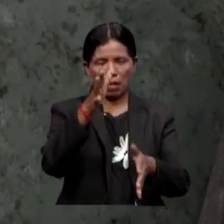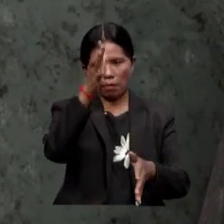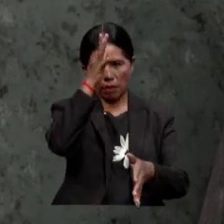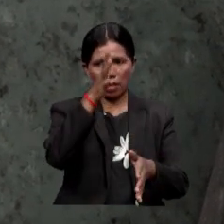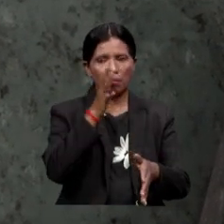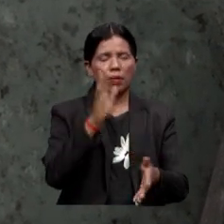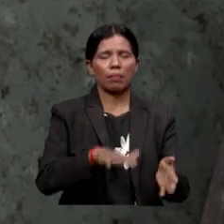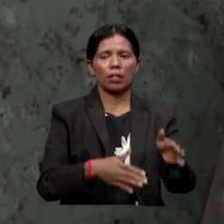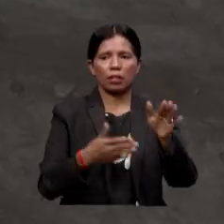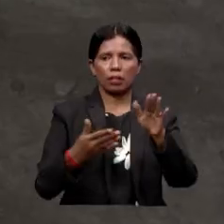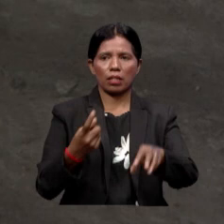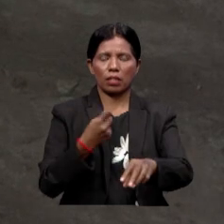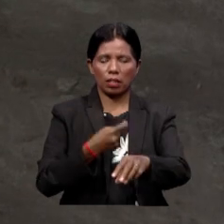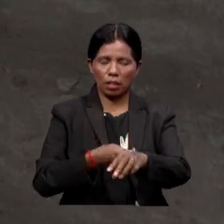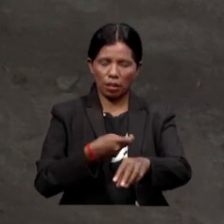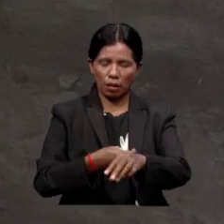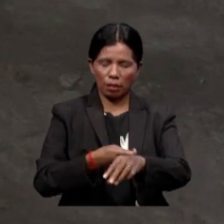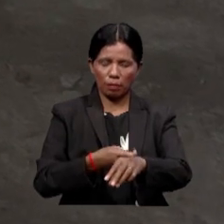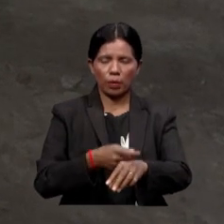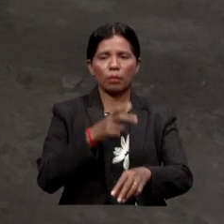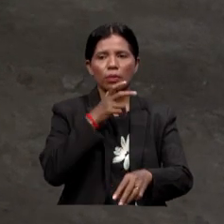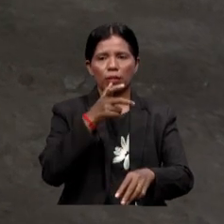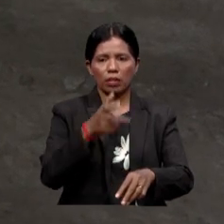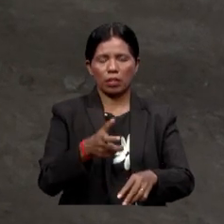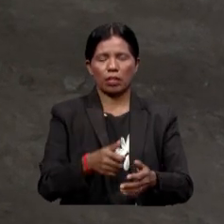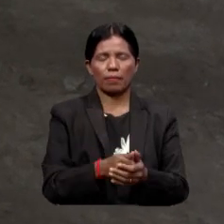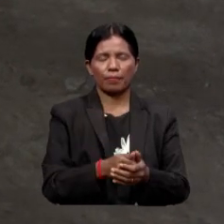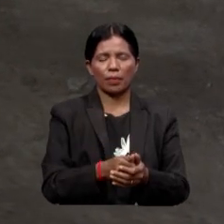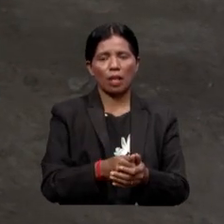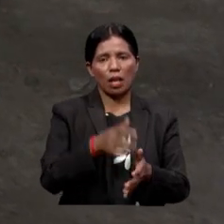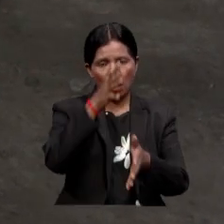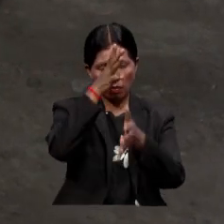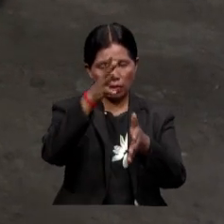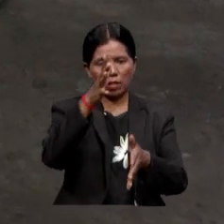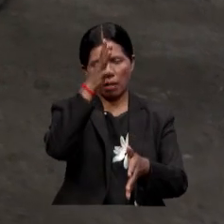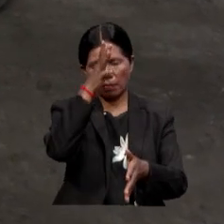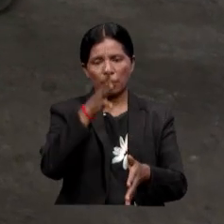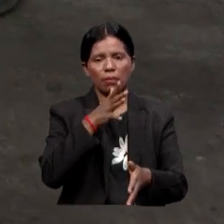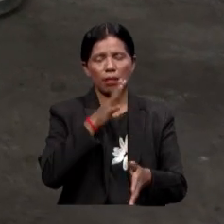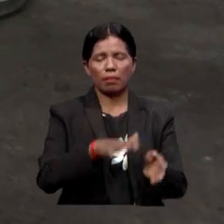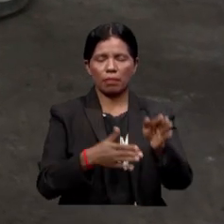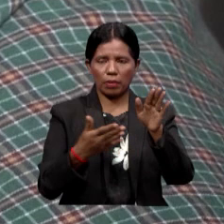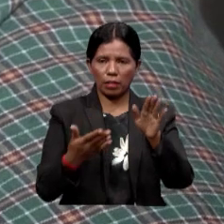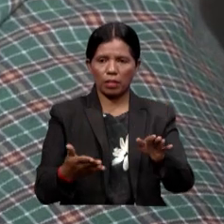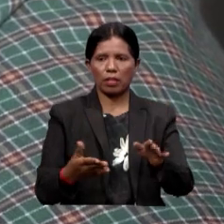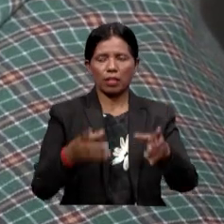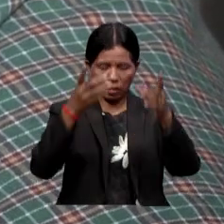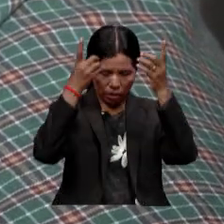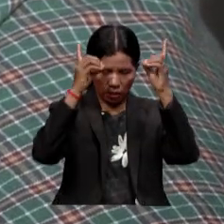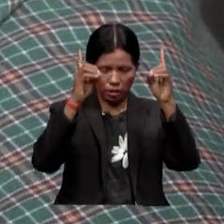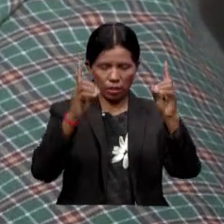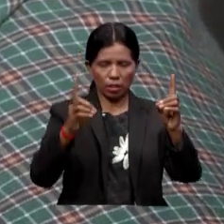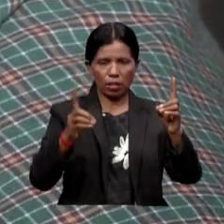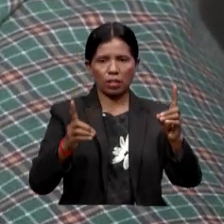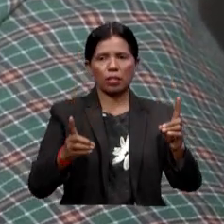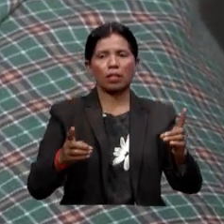tempo ocupação português. Hafuen avô Mateus ni inan aman mate, avô feto bilelo decide hakia ka avô